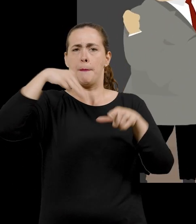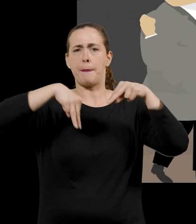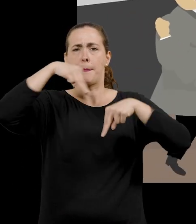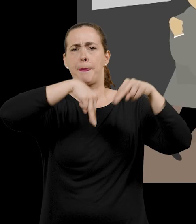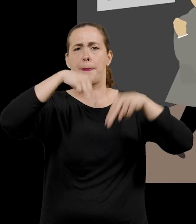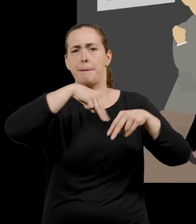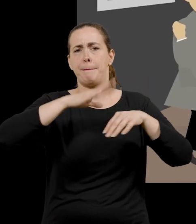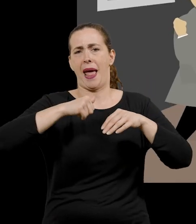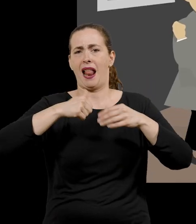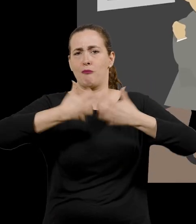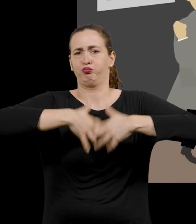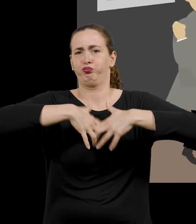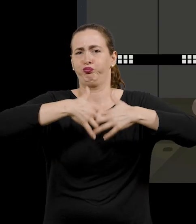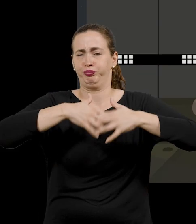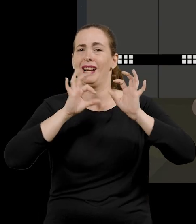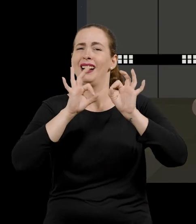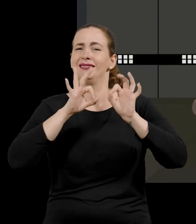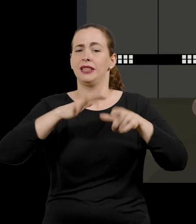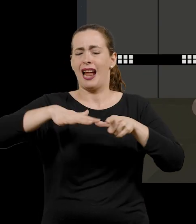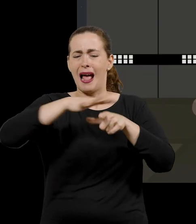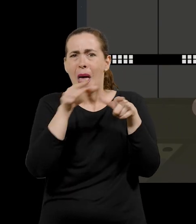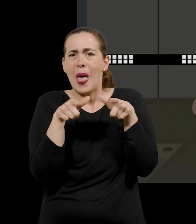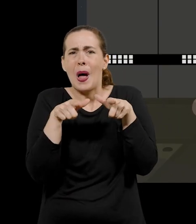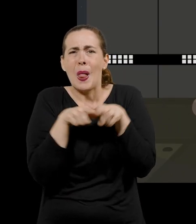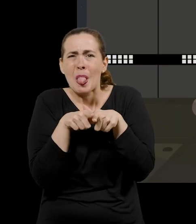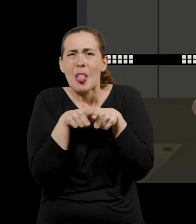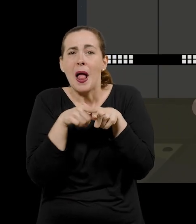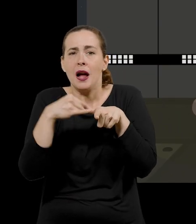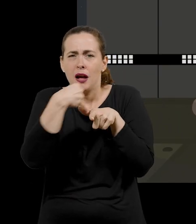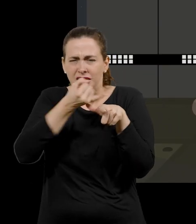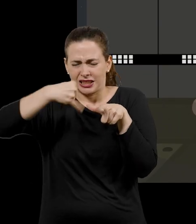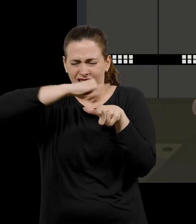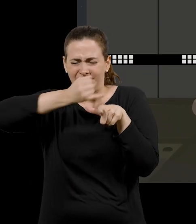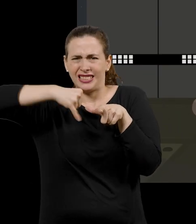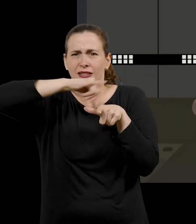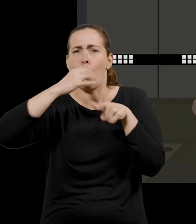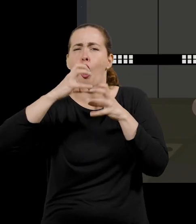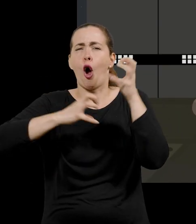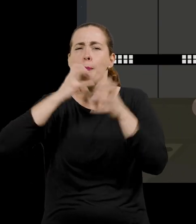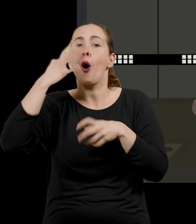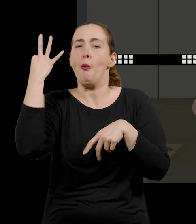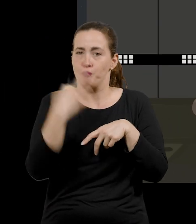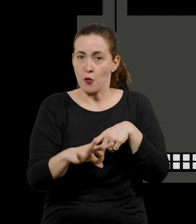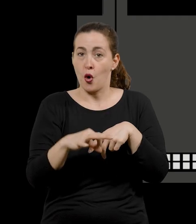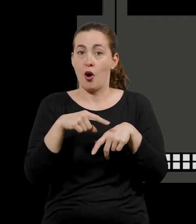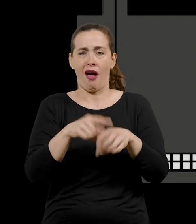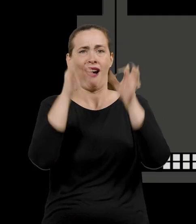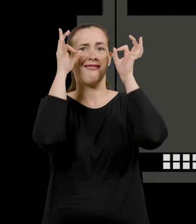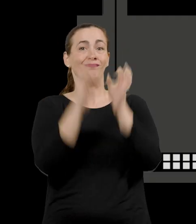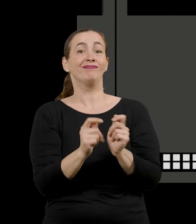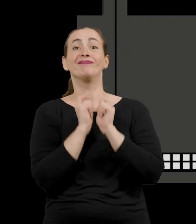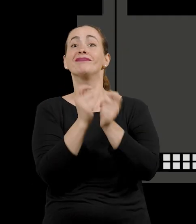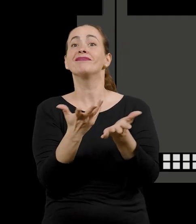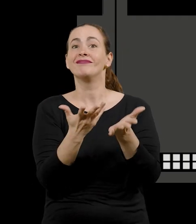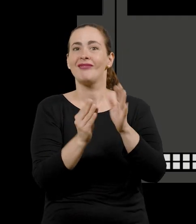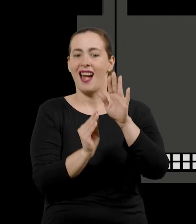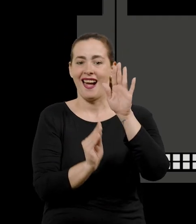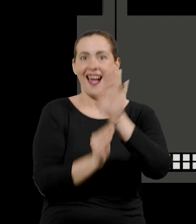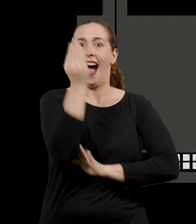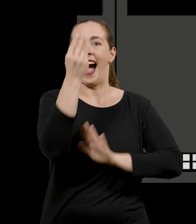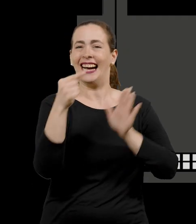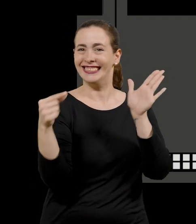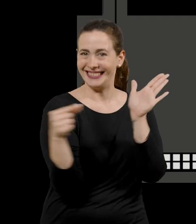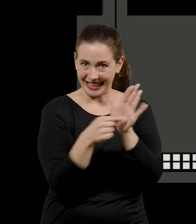Era el naixement del circuit integrat o xip. Després, els investigadors Dawan Kang i Mohamed Atalla van fabricar un nou tipus